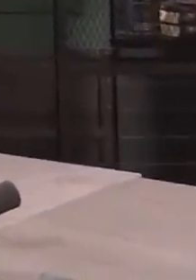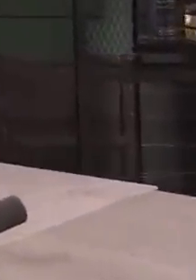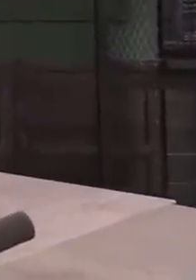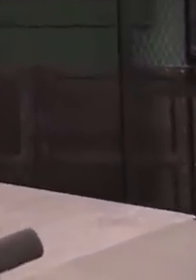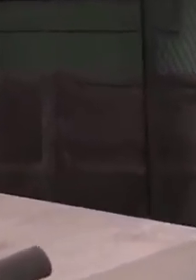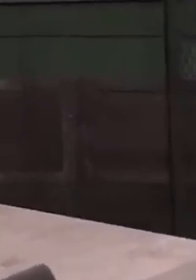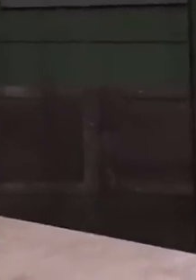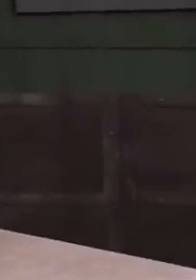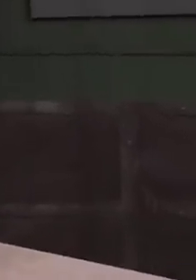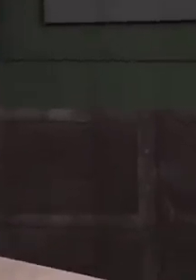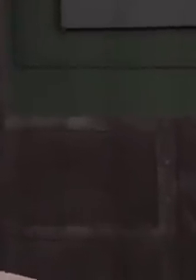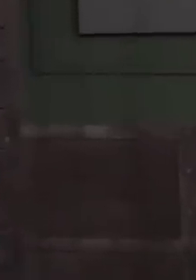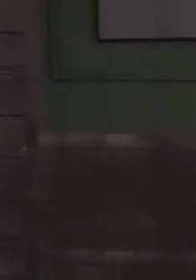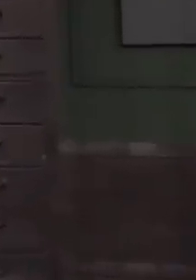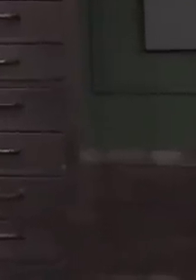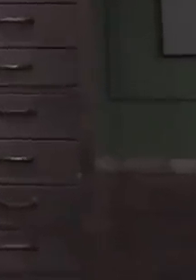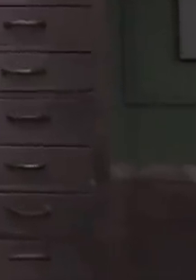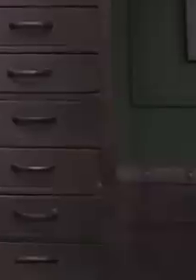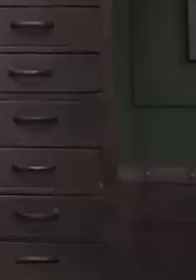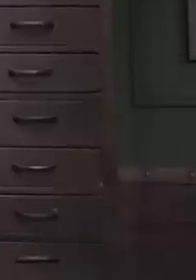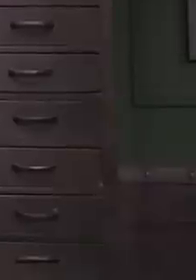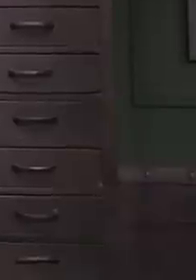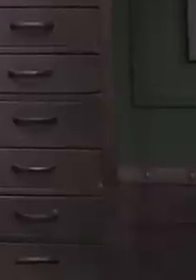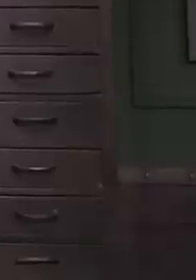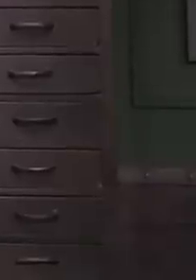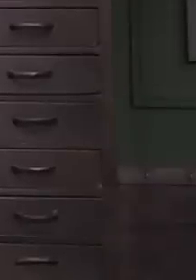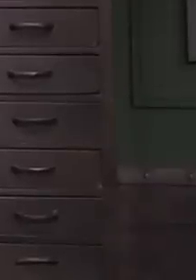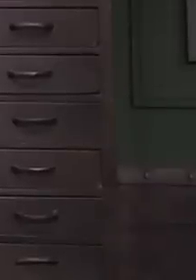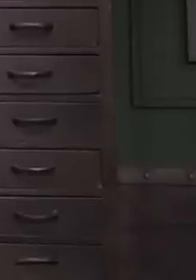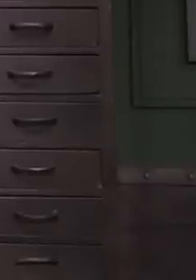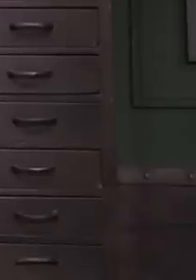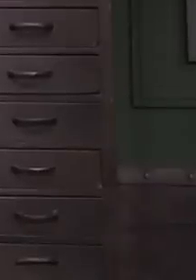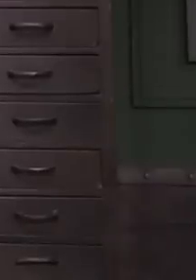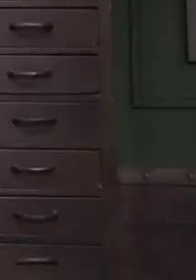채널을 구독해 주세요 지금까지 이자연 기자였습니다